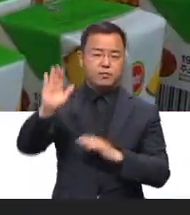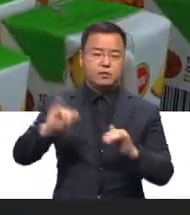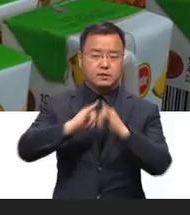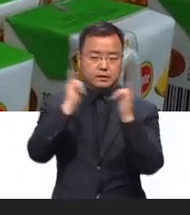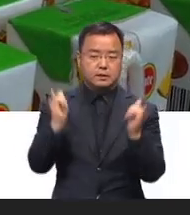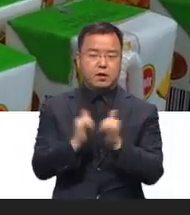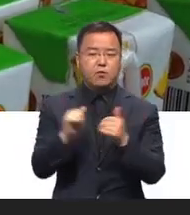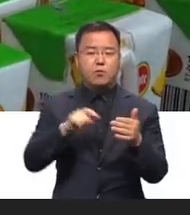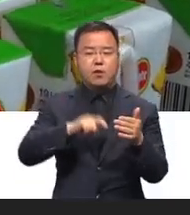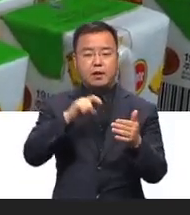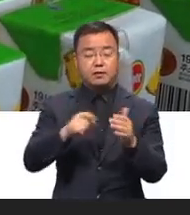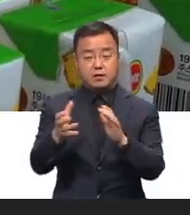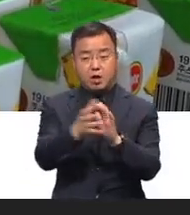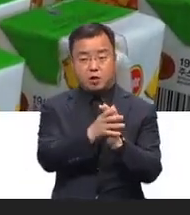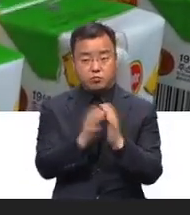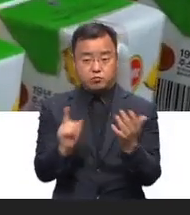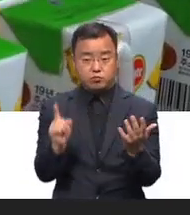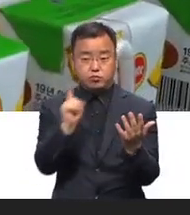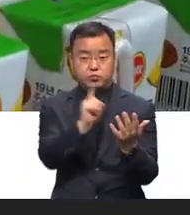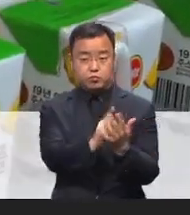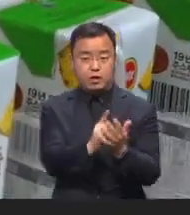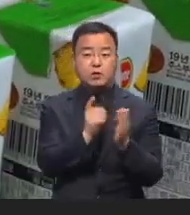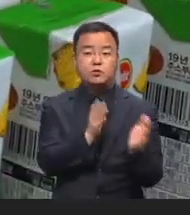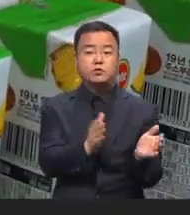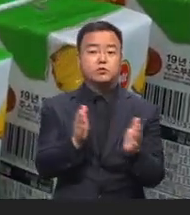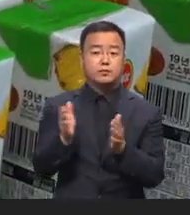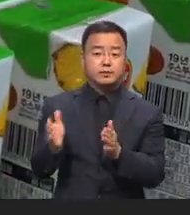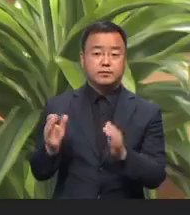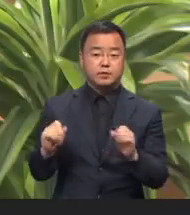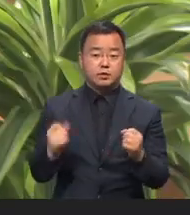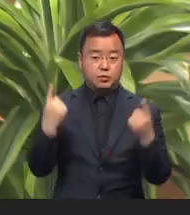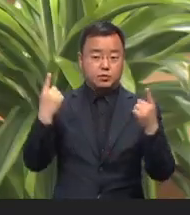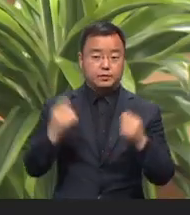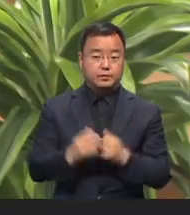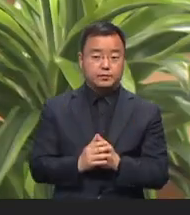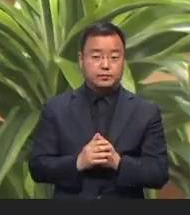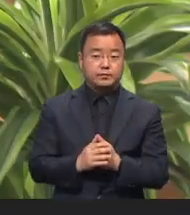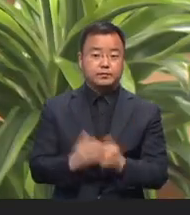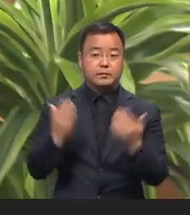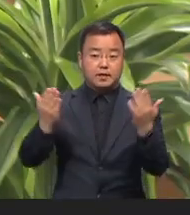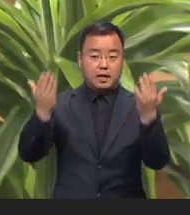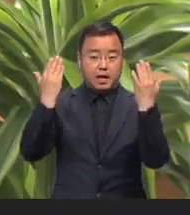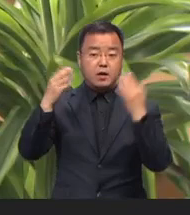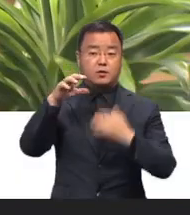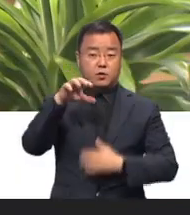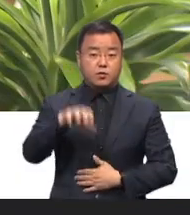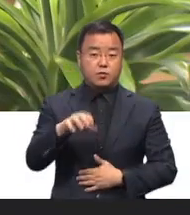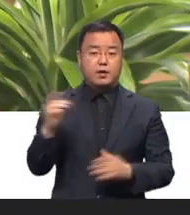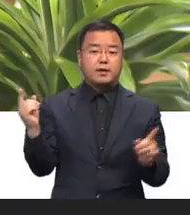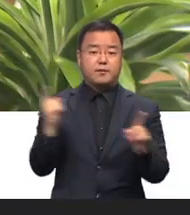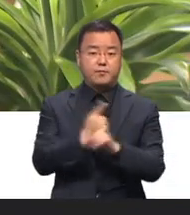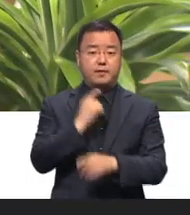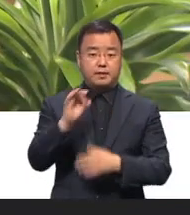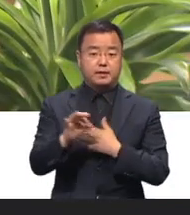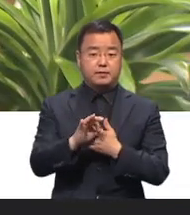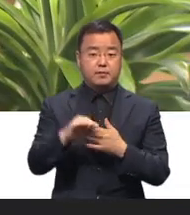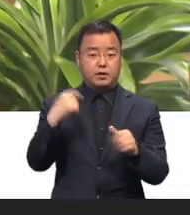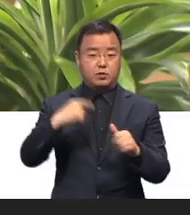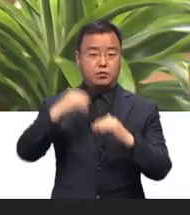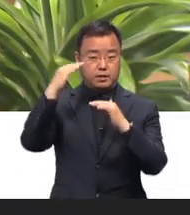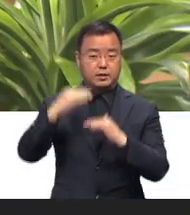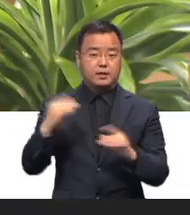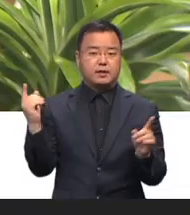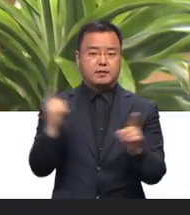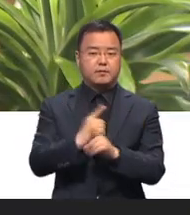함께 어울리며 살아갈 준비를 동시에 하는 겁니다. 학교 공간이 바뀌면 교육 과정이 바뀌고